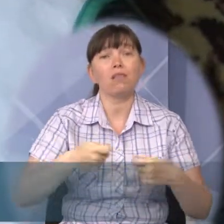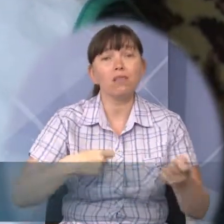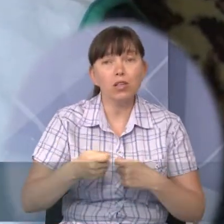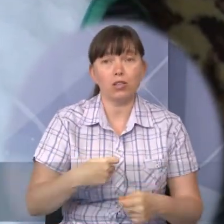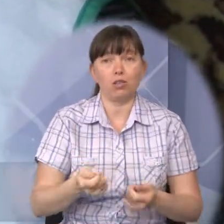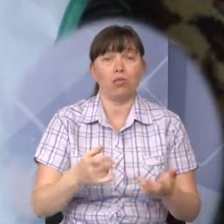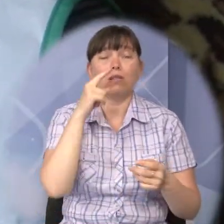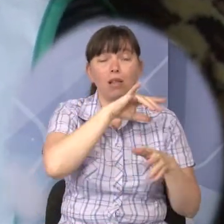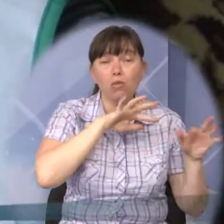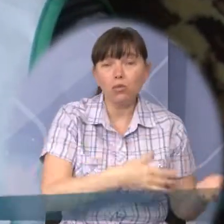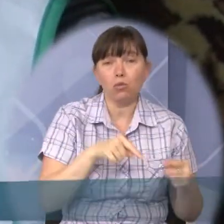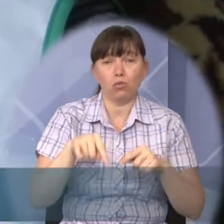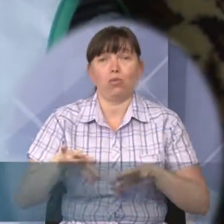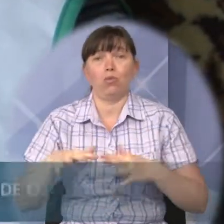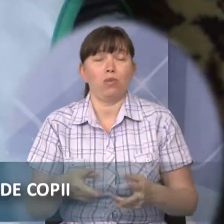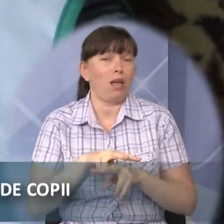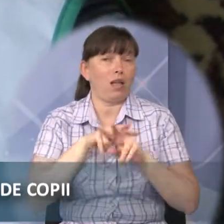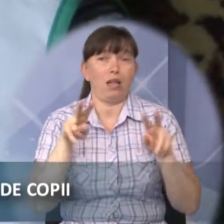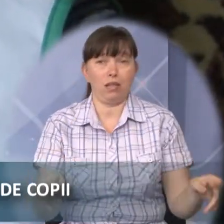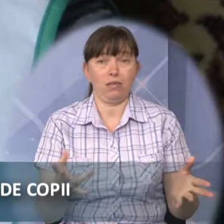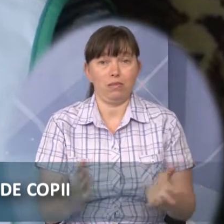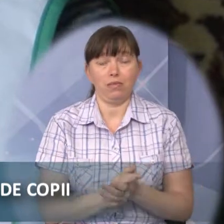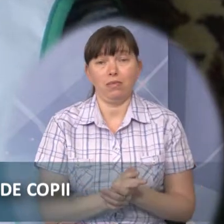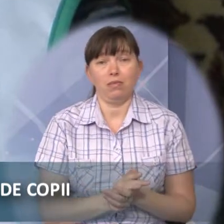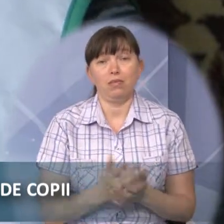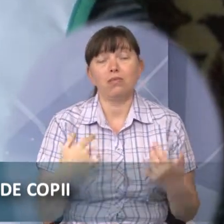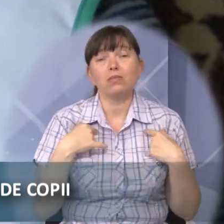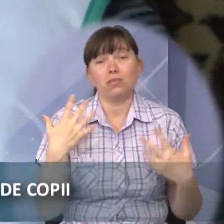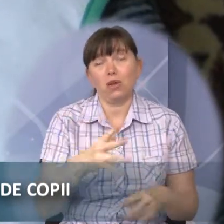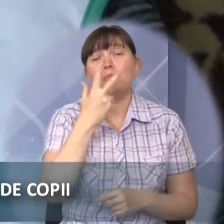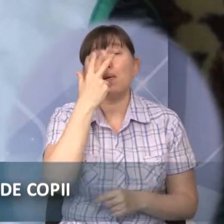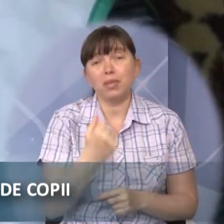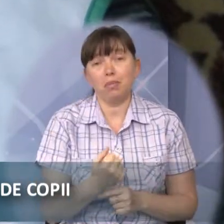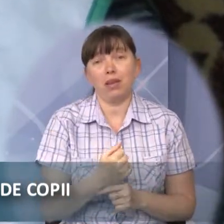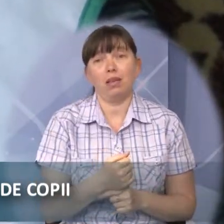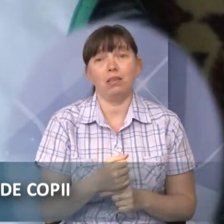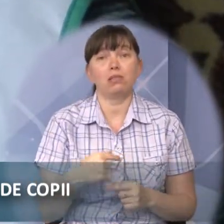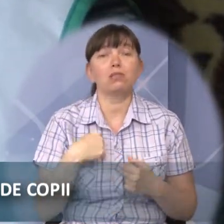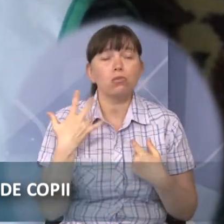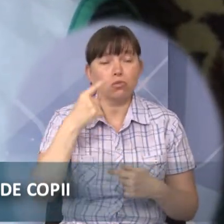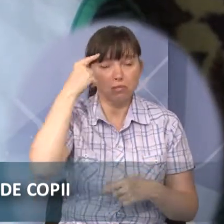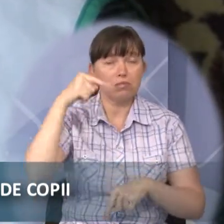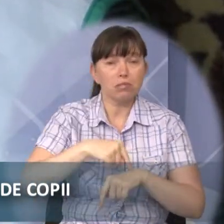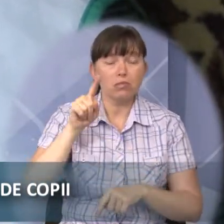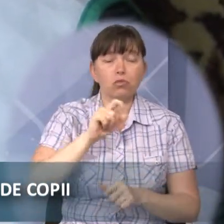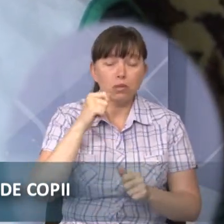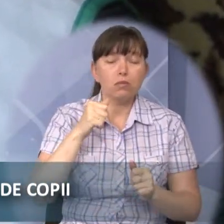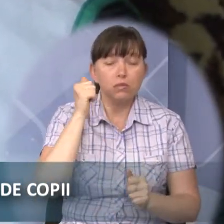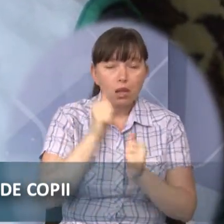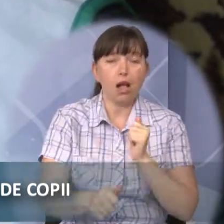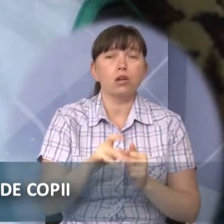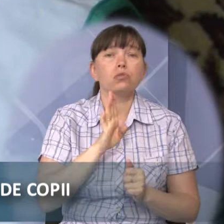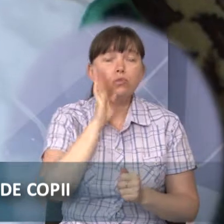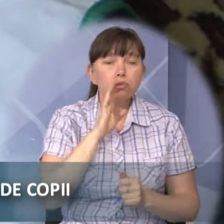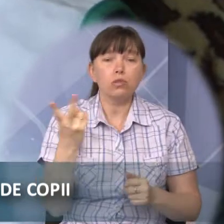dar și acolo e obositor și aici e obositor, peste tot este obositor. Și deja eu m-am deprins cu dânsul că eu sunt conștient că eu toată